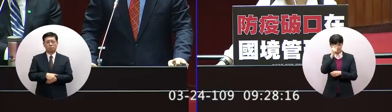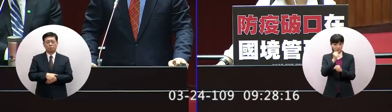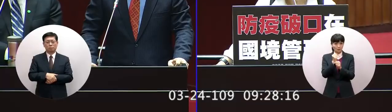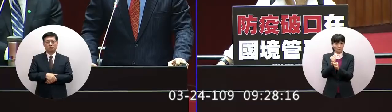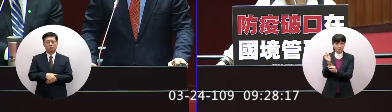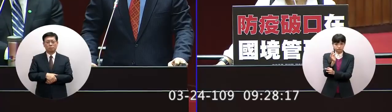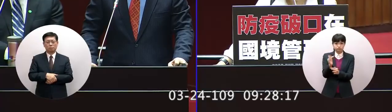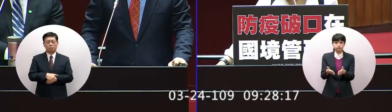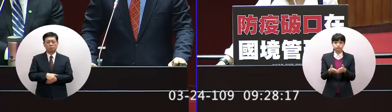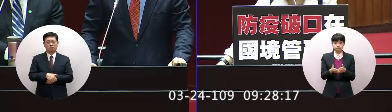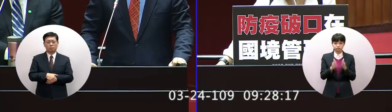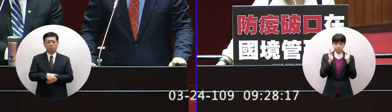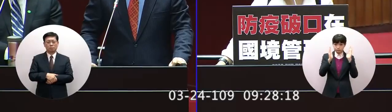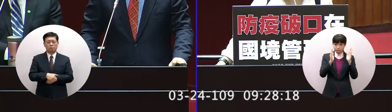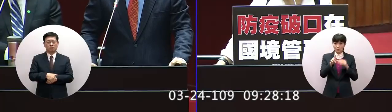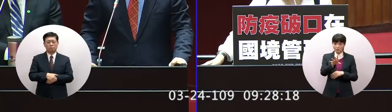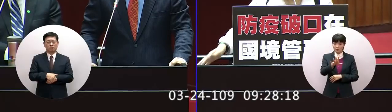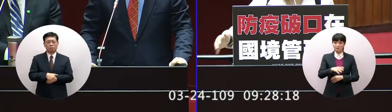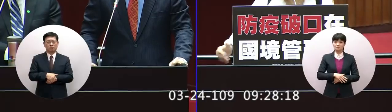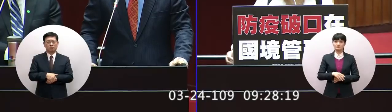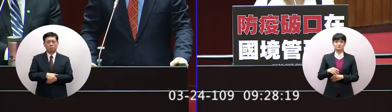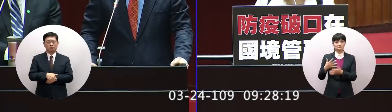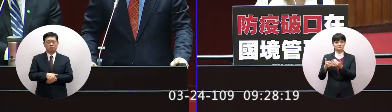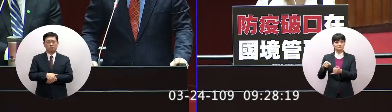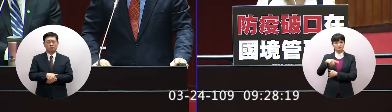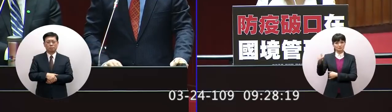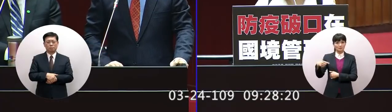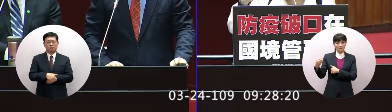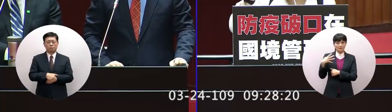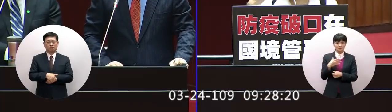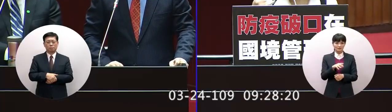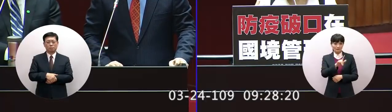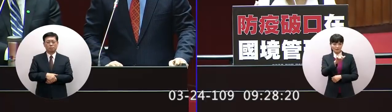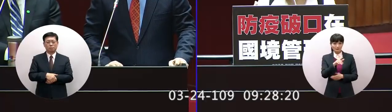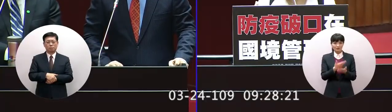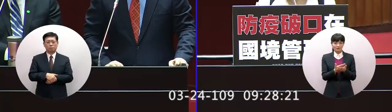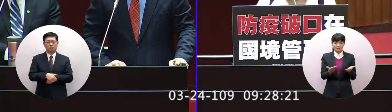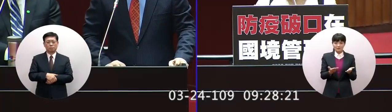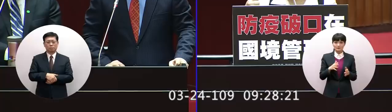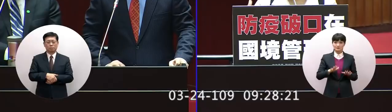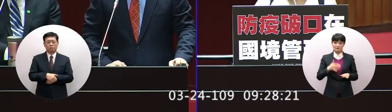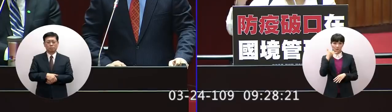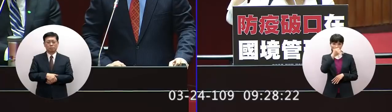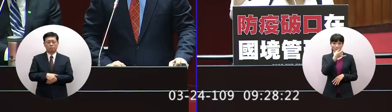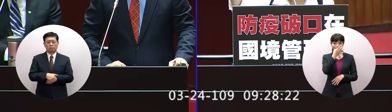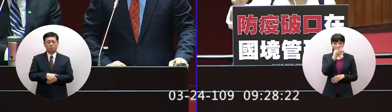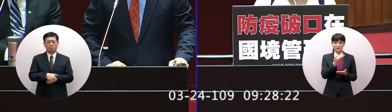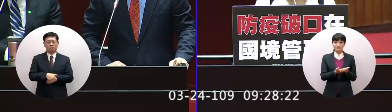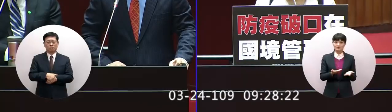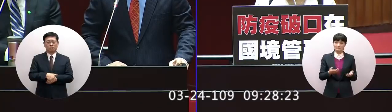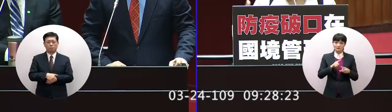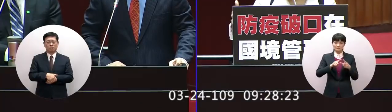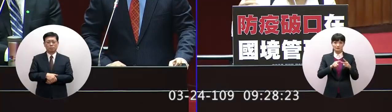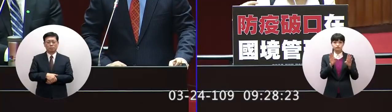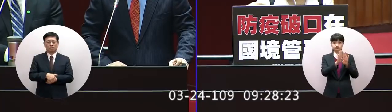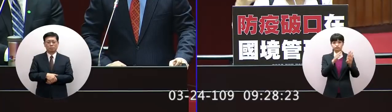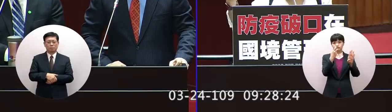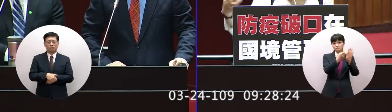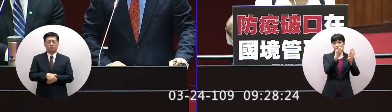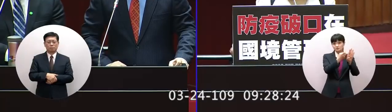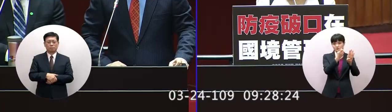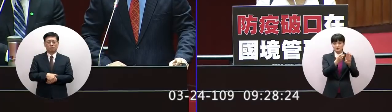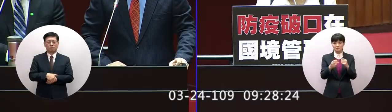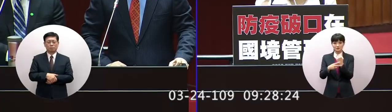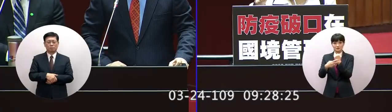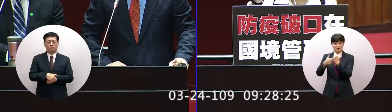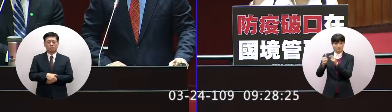啊，拢真认真，啊，因甲我反映的都是讲哦，老师啊，即摆要安怎，电话卡未通。 哈，啊是阮去弄门哈，啊李